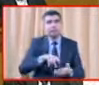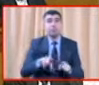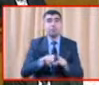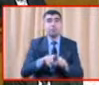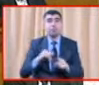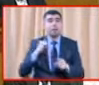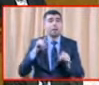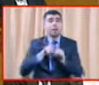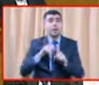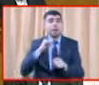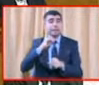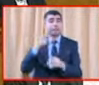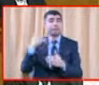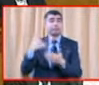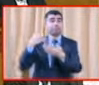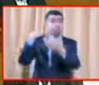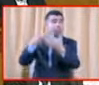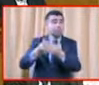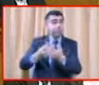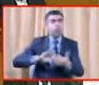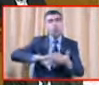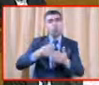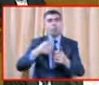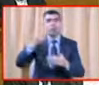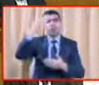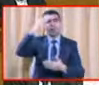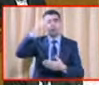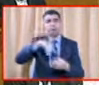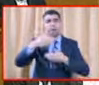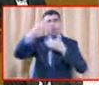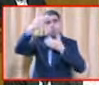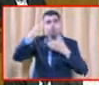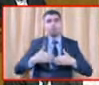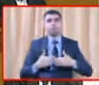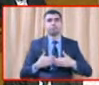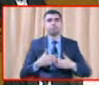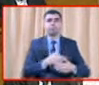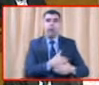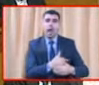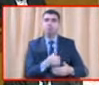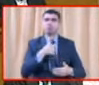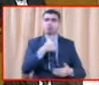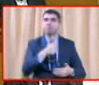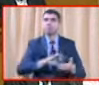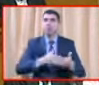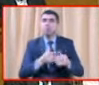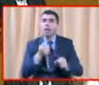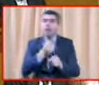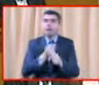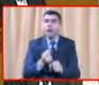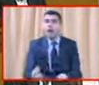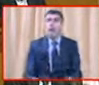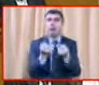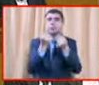مترسخه، وليس فقط من اجل الاستعراض. يعني بغض النظر على كيفاش وصلوا هاد المهاجرين اليوم